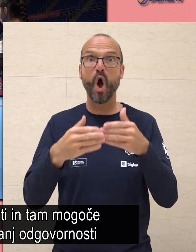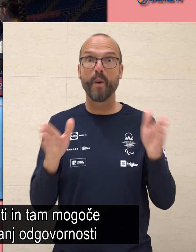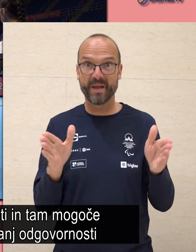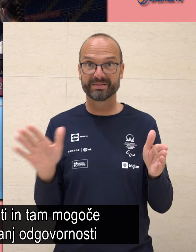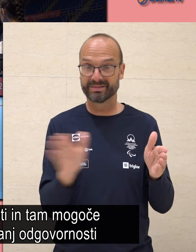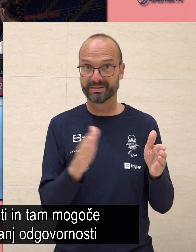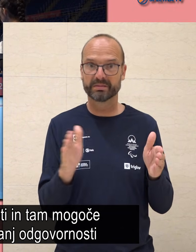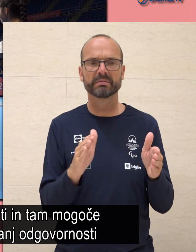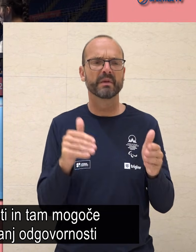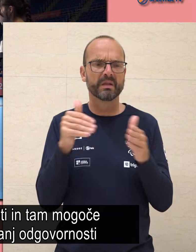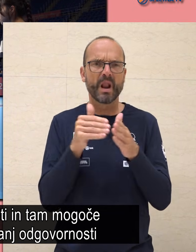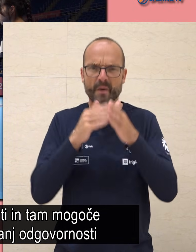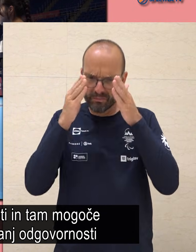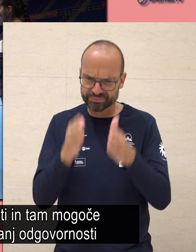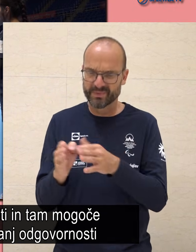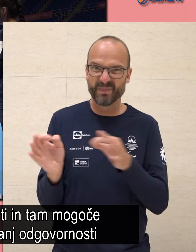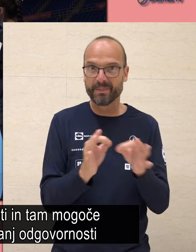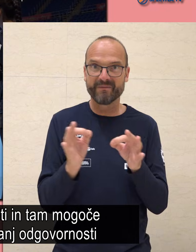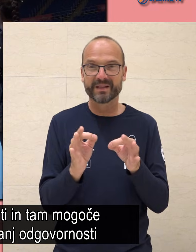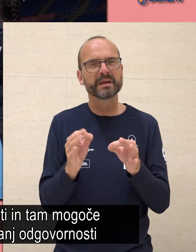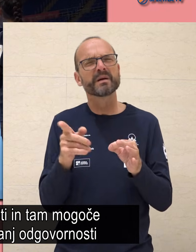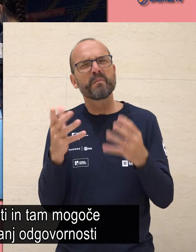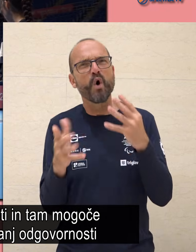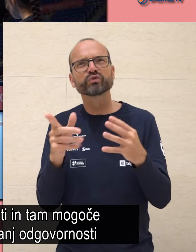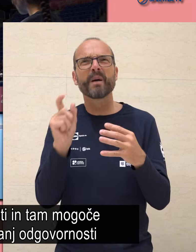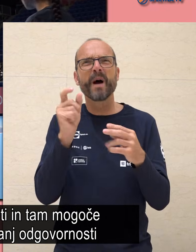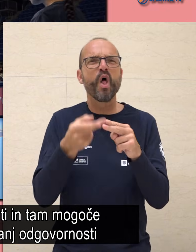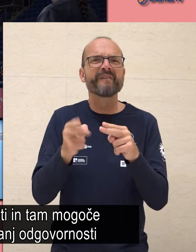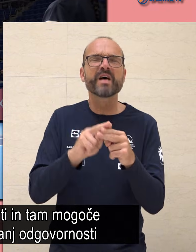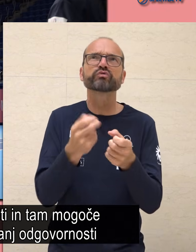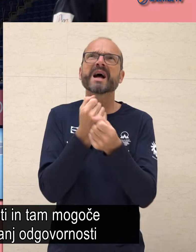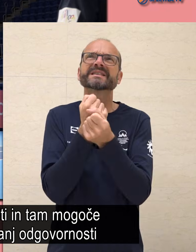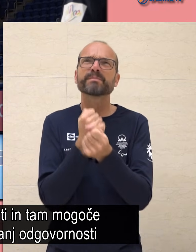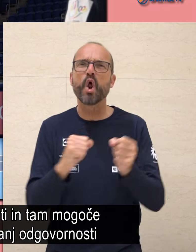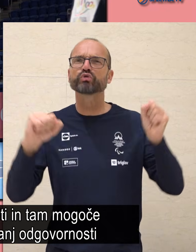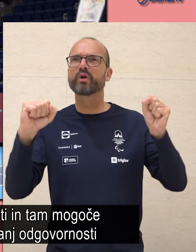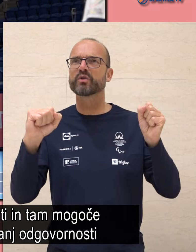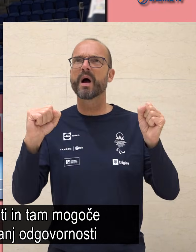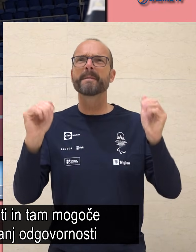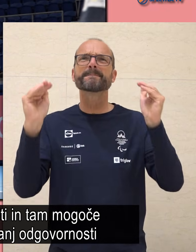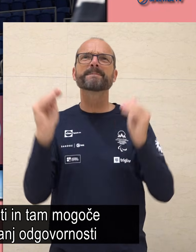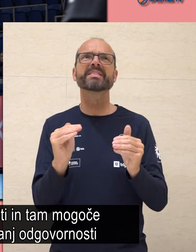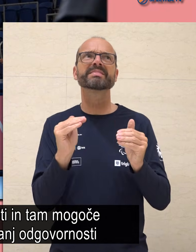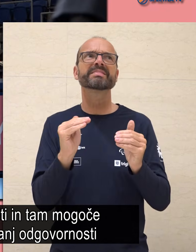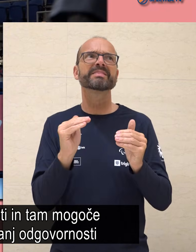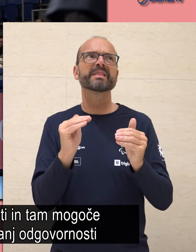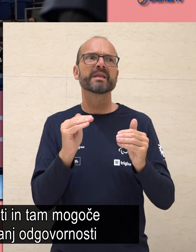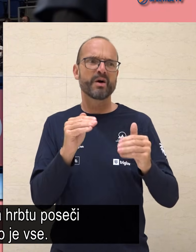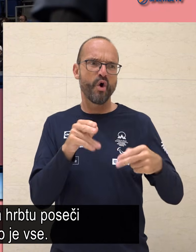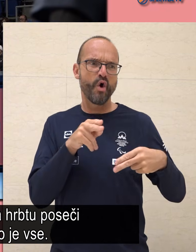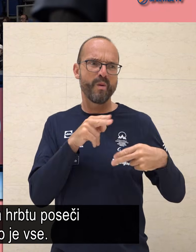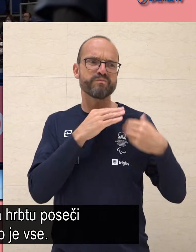se treba temeljito pripraviti. In tam mogoče z malo več sproščenosti in z manj